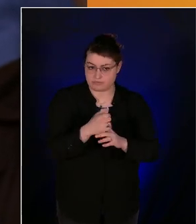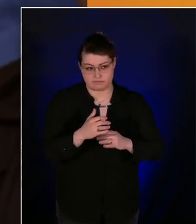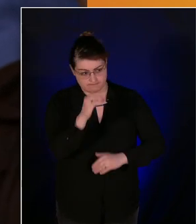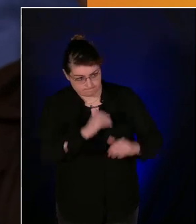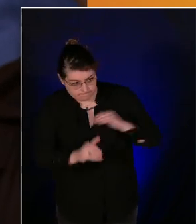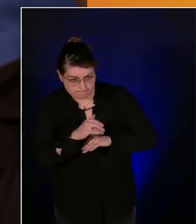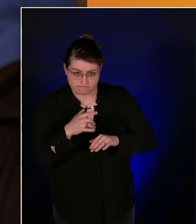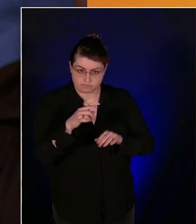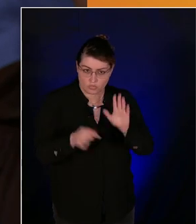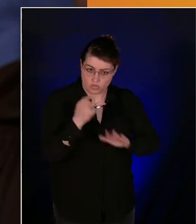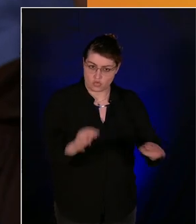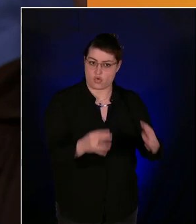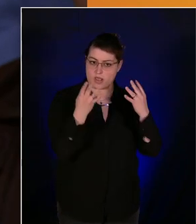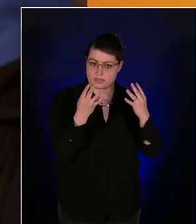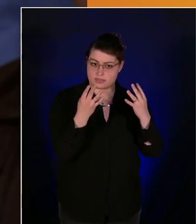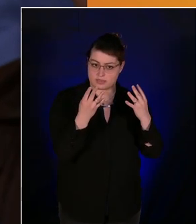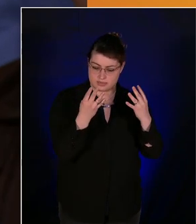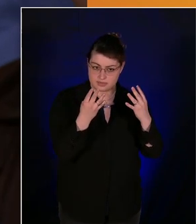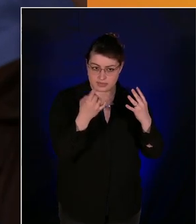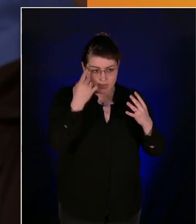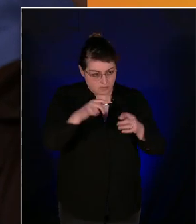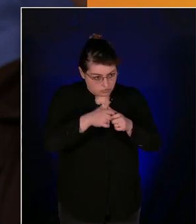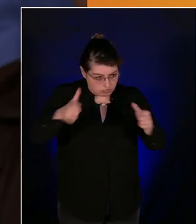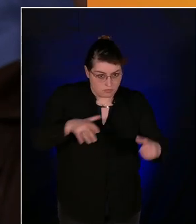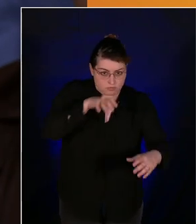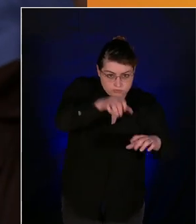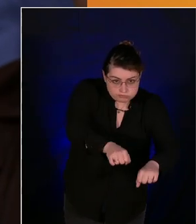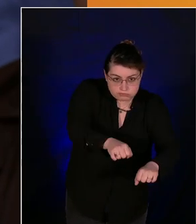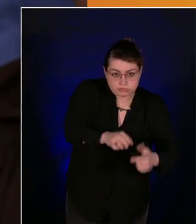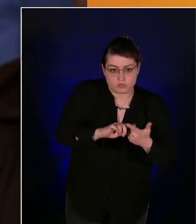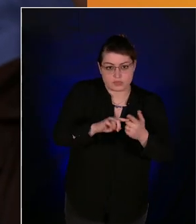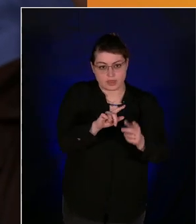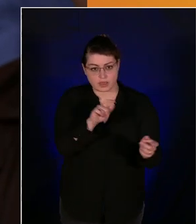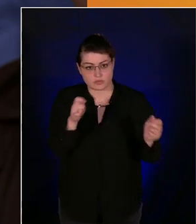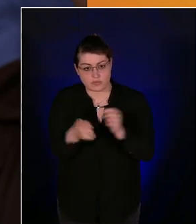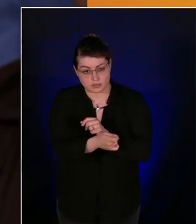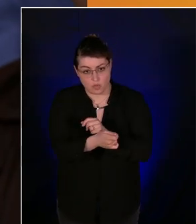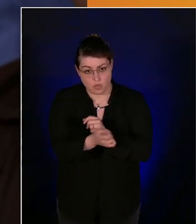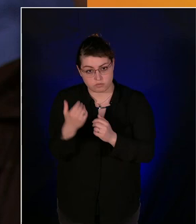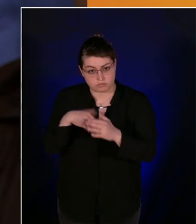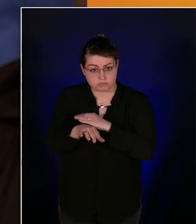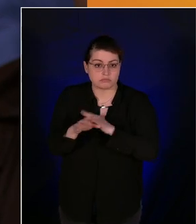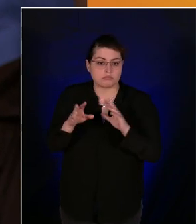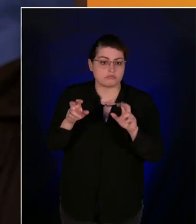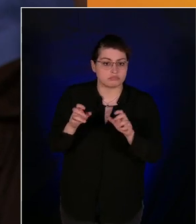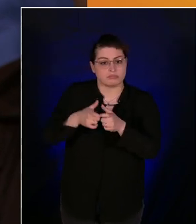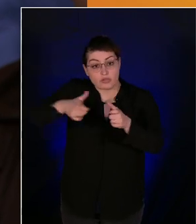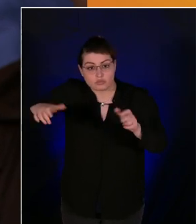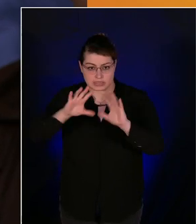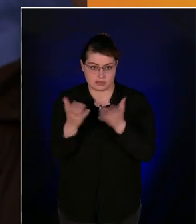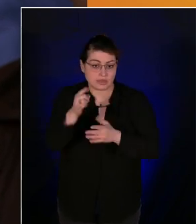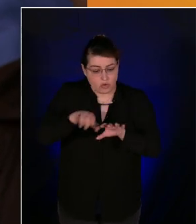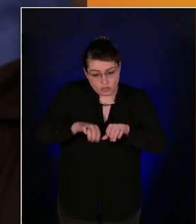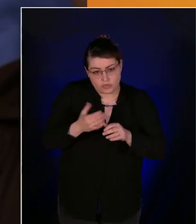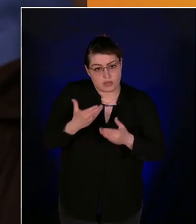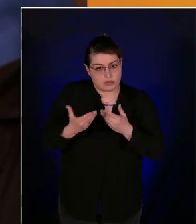reconquête industrielle pour gagner la relocalisation de l'industrie, une transformation aussi de l'outil industriel parce qu'il faut produire